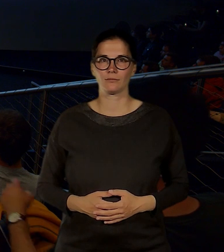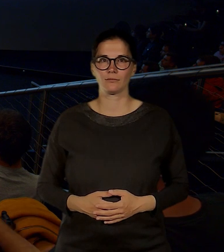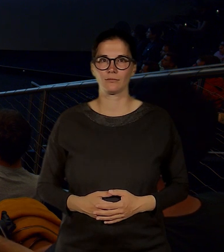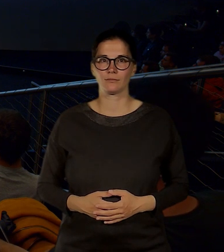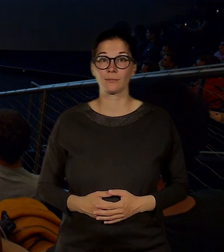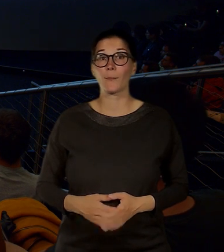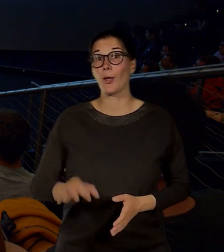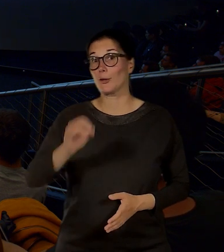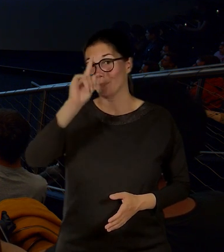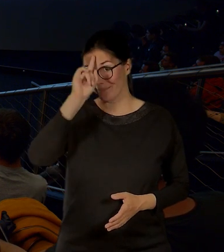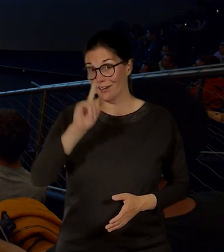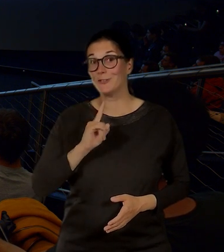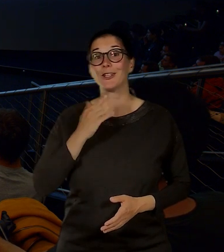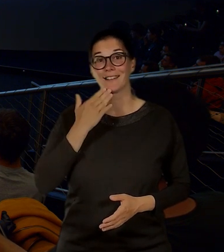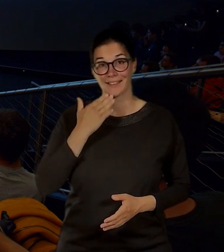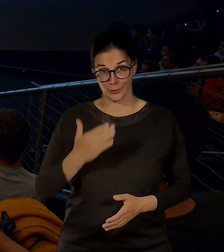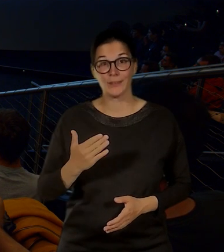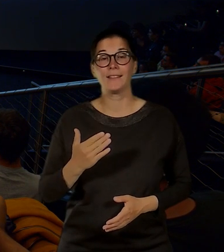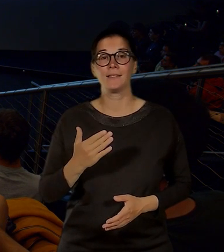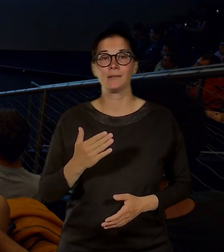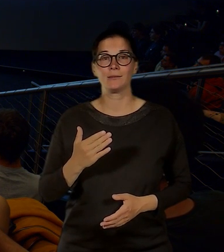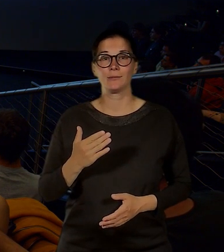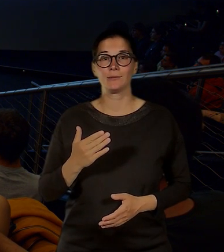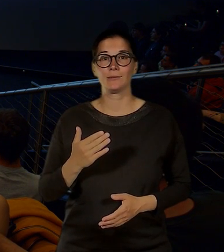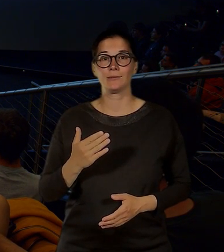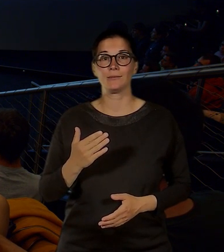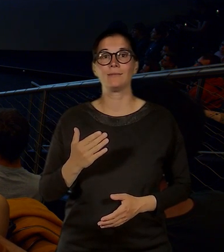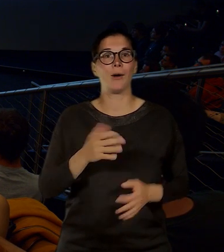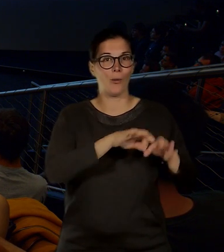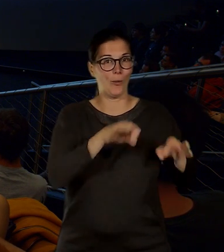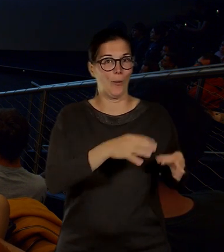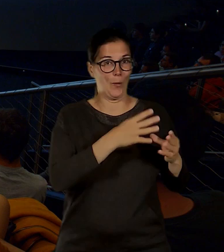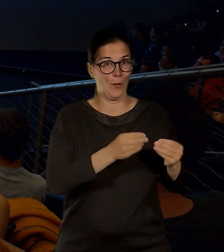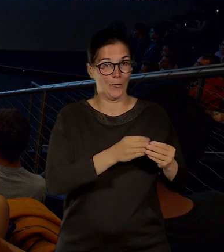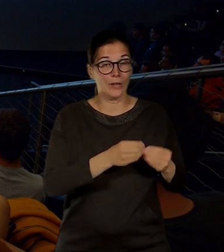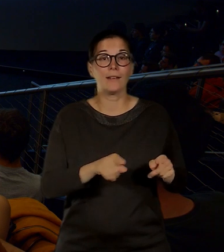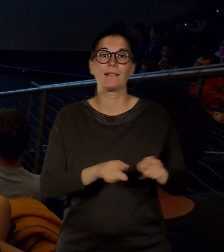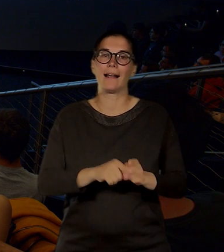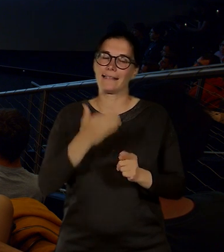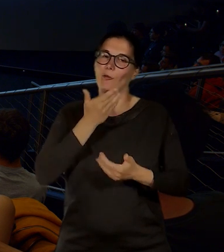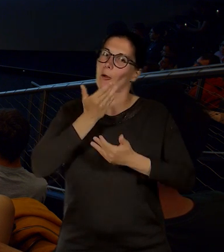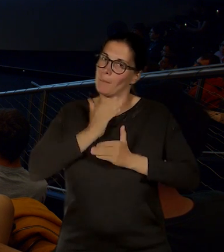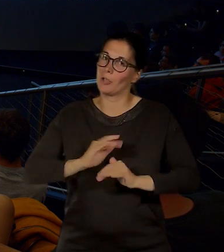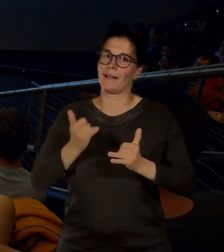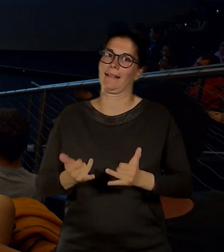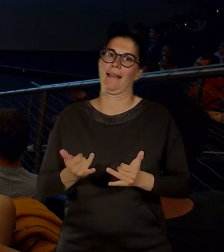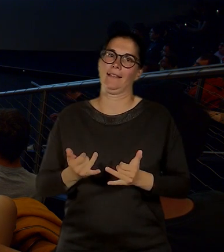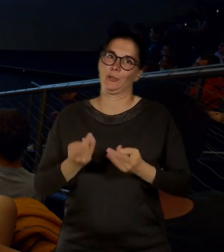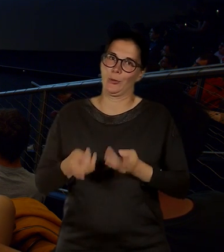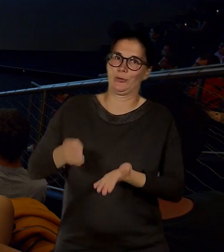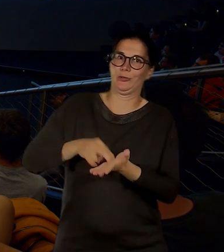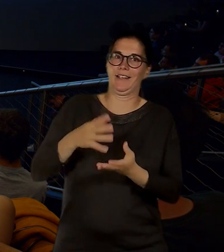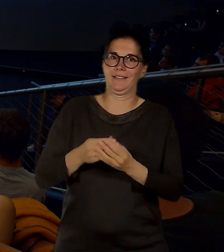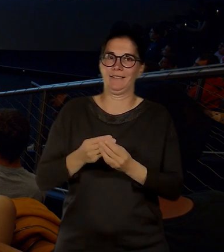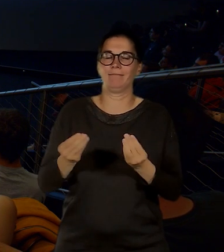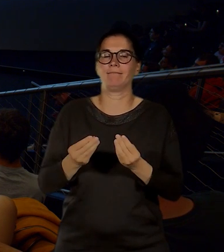Dobrý večer, díky moc za úvod a taky díky za příležitost zde moci představit naši práci nebo